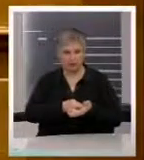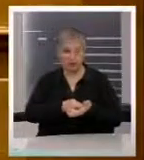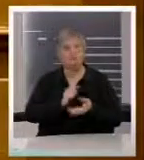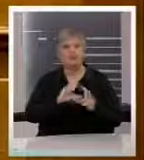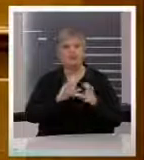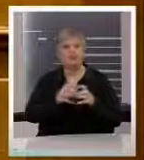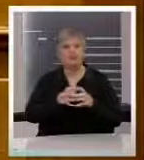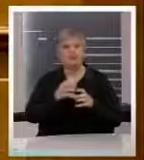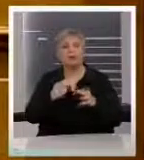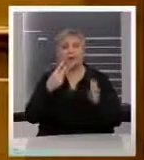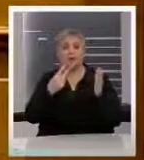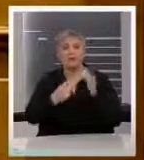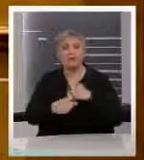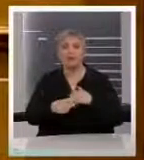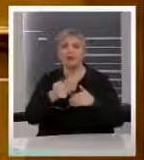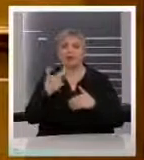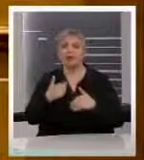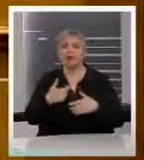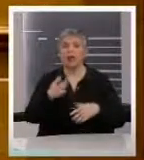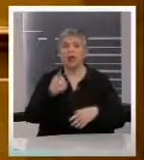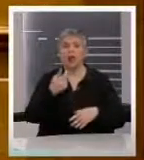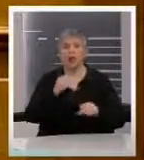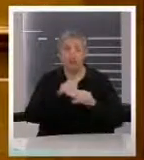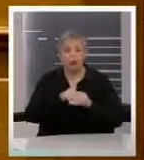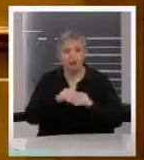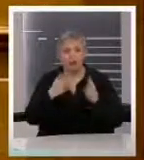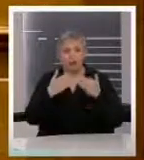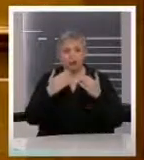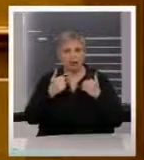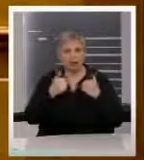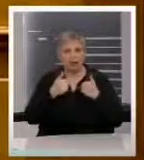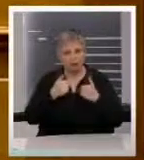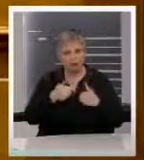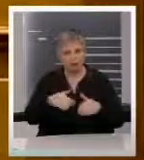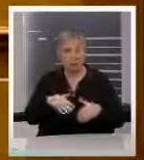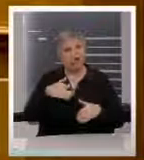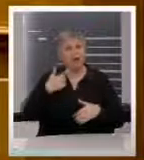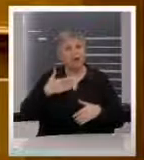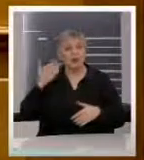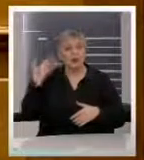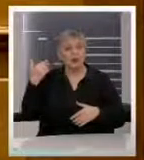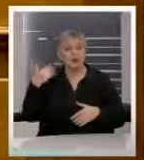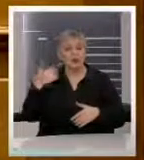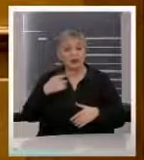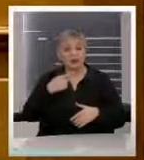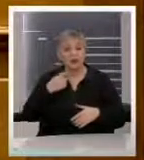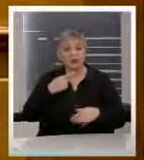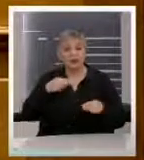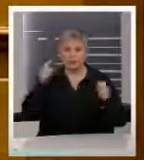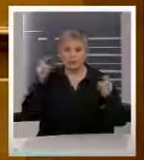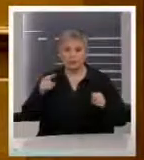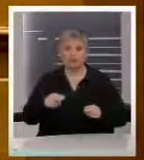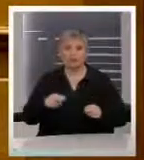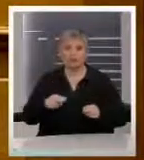διαβλέποντας εγκαίρως το πρόβλημα της περικοπής πιστώσεων που έχει ψηφιστεί, επαναλαμβάνω από τις προηγούμενες κυβερνήσεις, στο πλαίσιο του